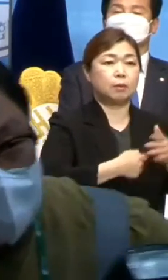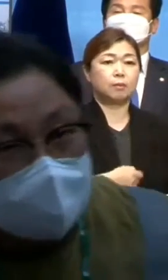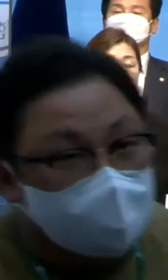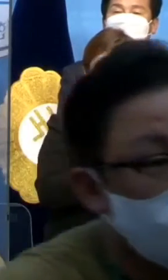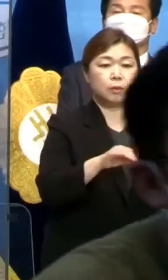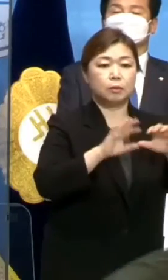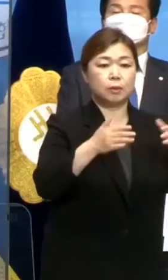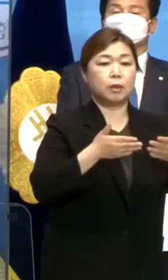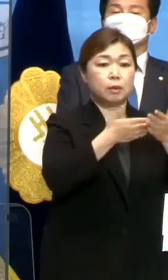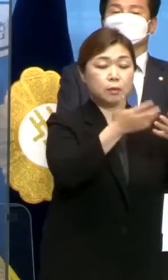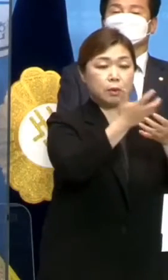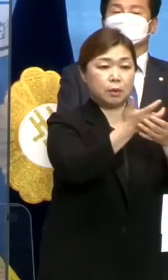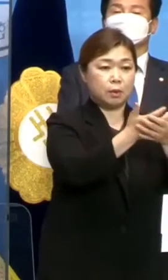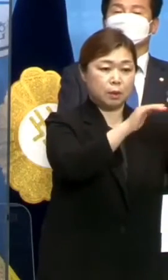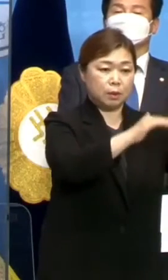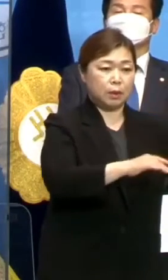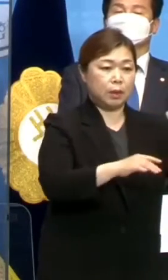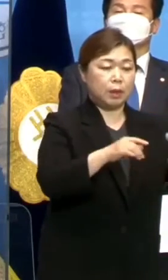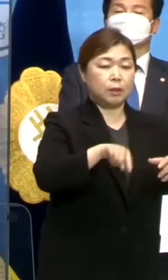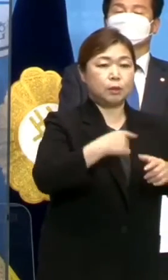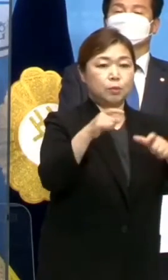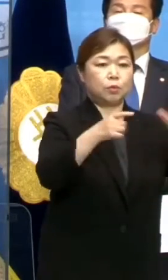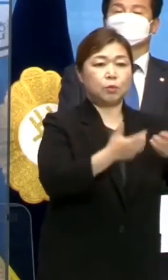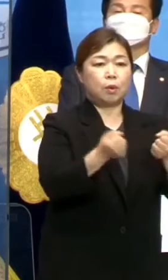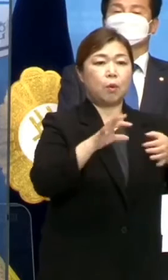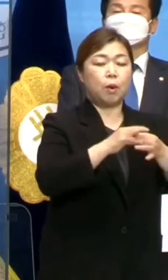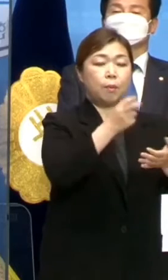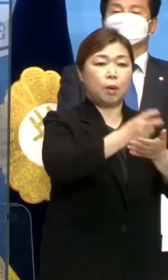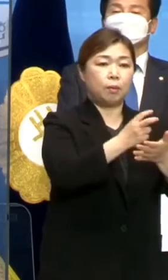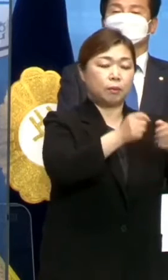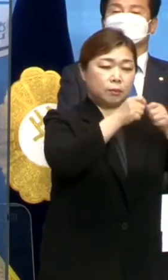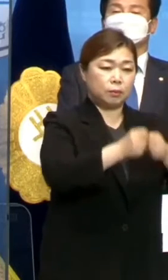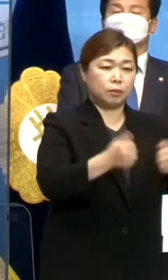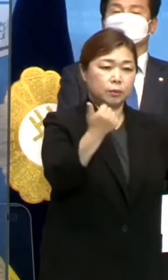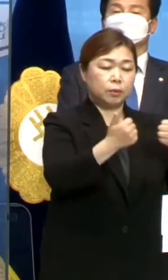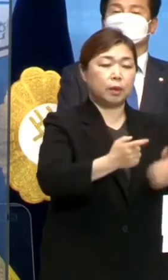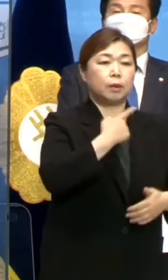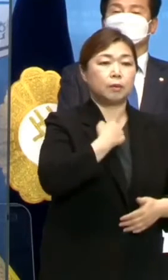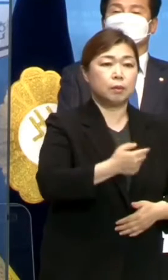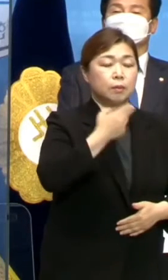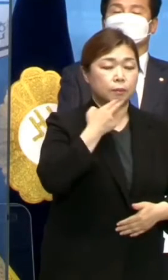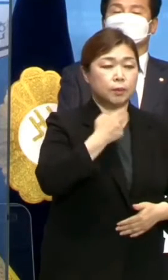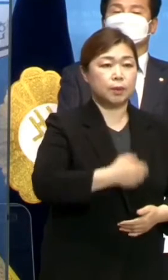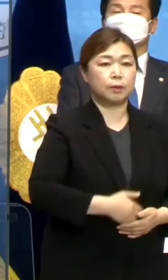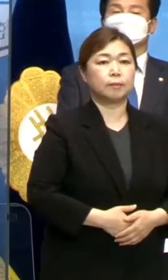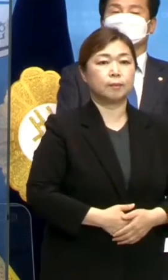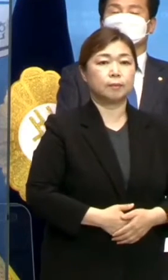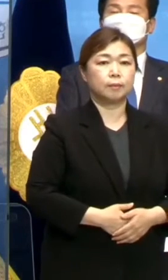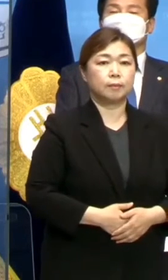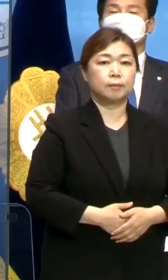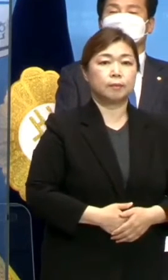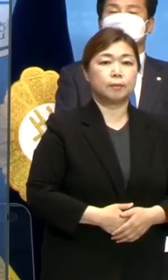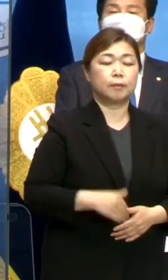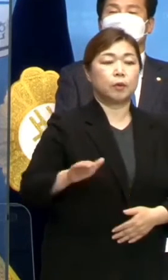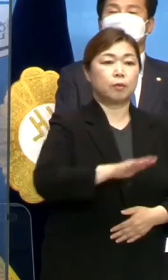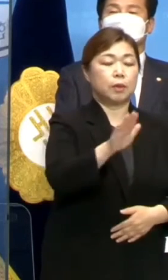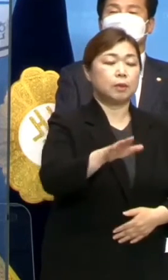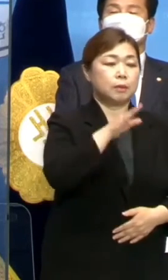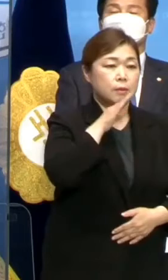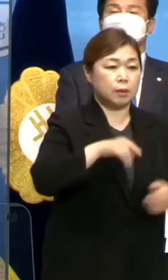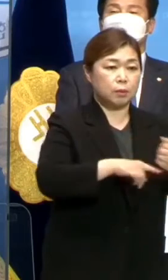국회에 제출된 자치 봉급 관련 법안들은 진지하게 논의 조차 주어지지 않았습니다 우리는